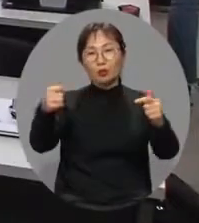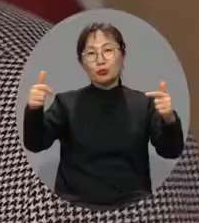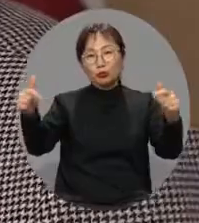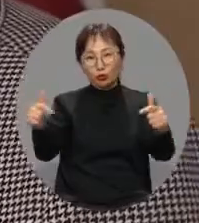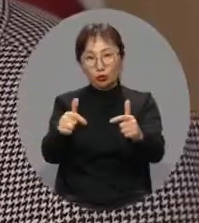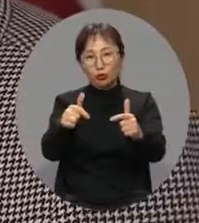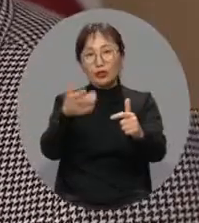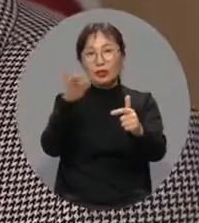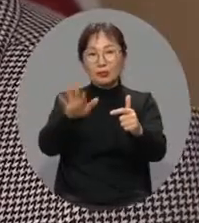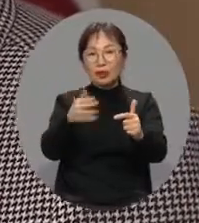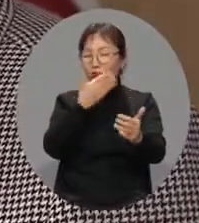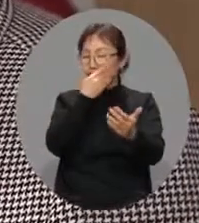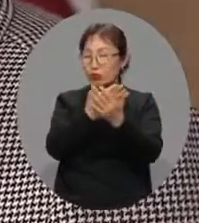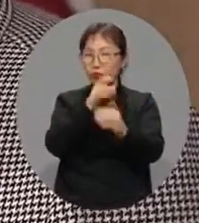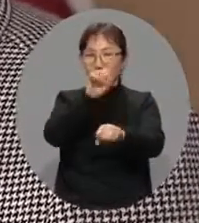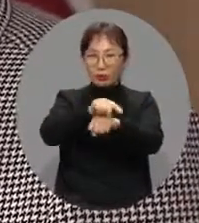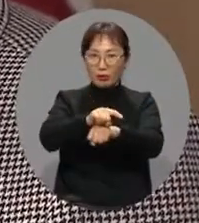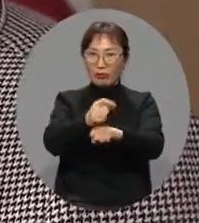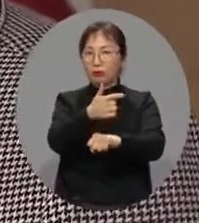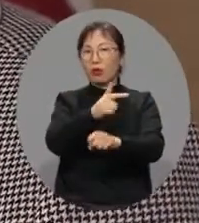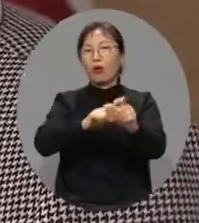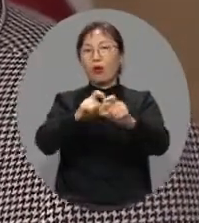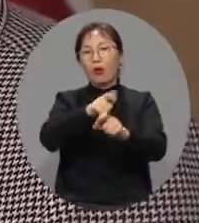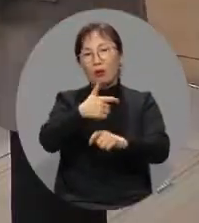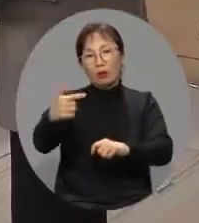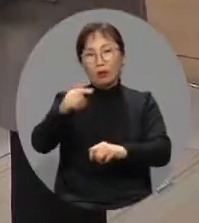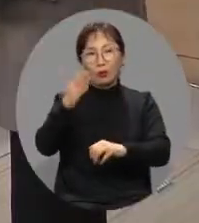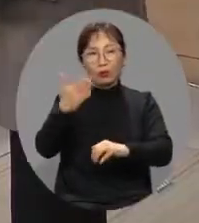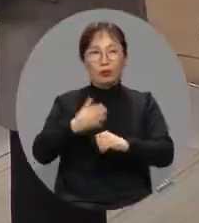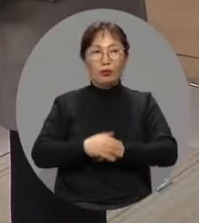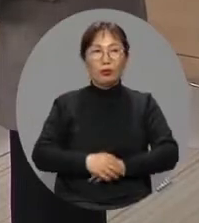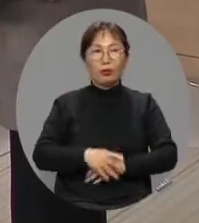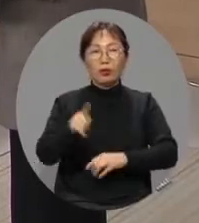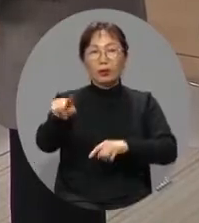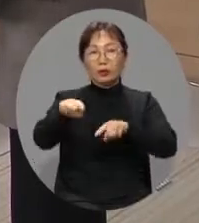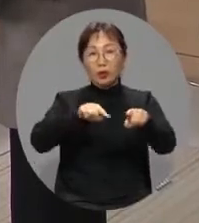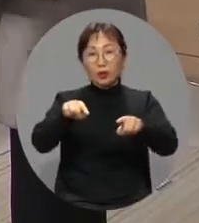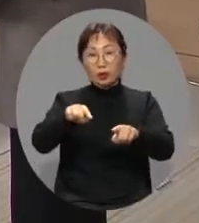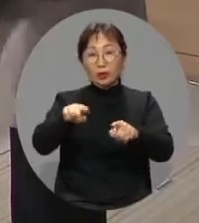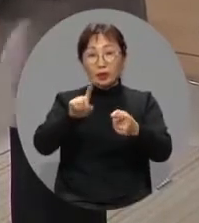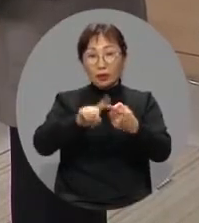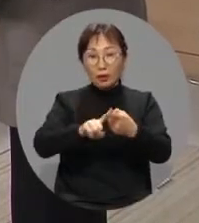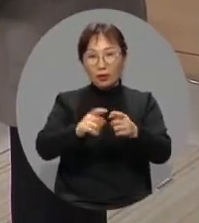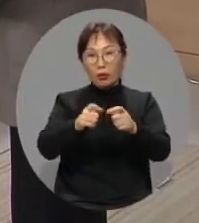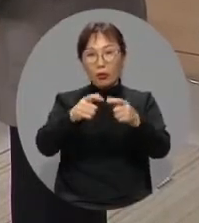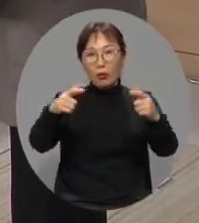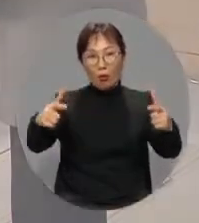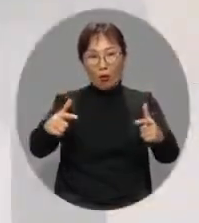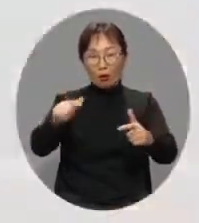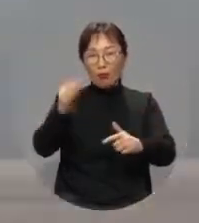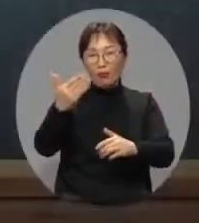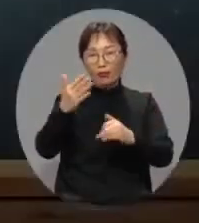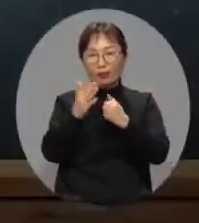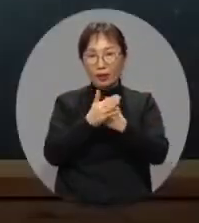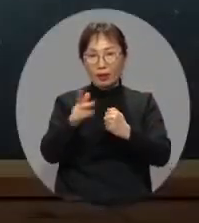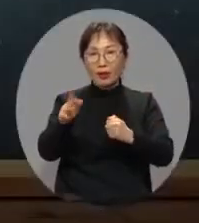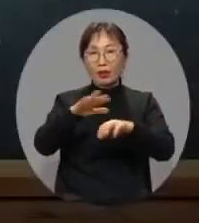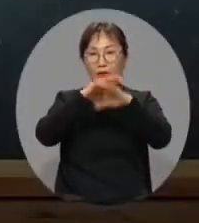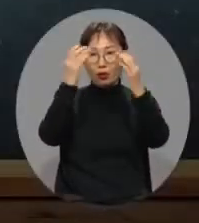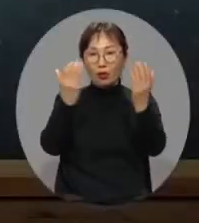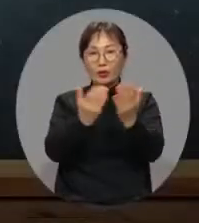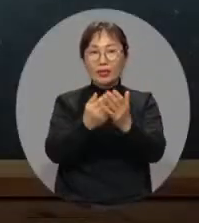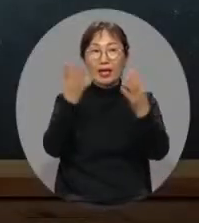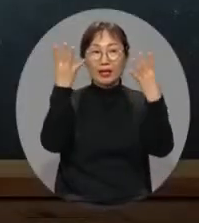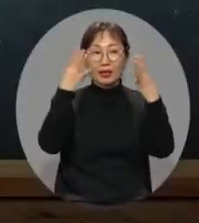중요성은 오히려 커집니다 현정부의 기조 대로 정씨 비중이 확대되기 때문입니다 전체 대학 의